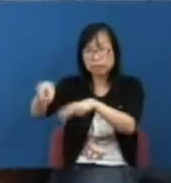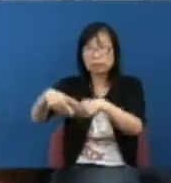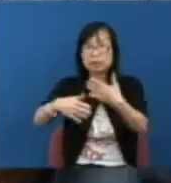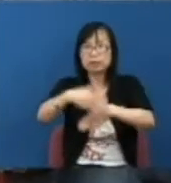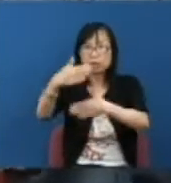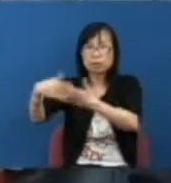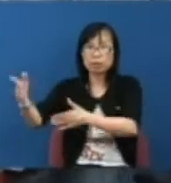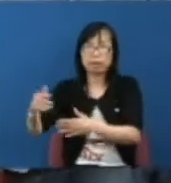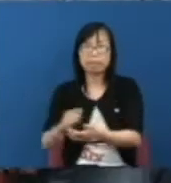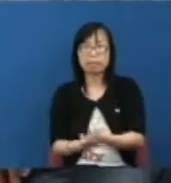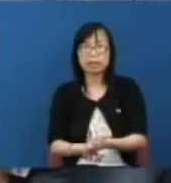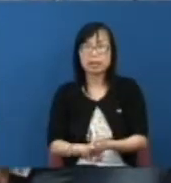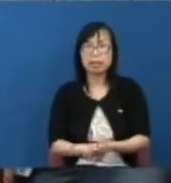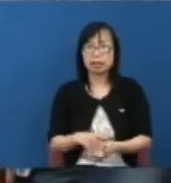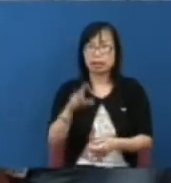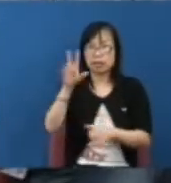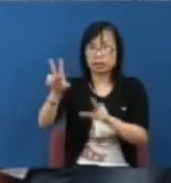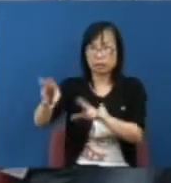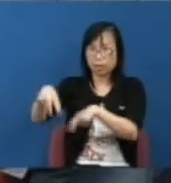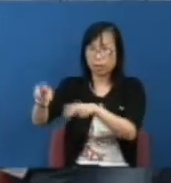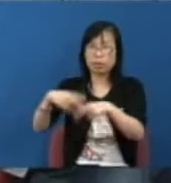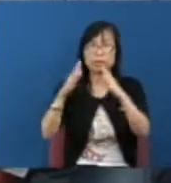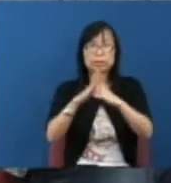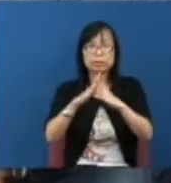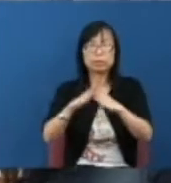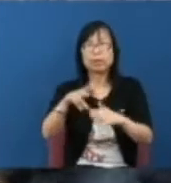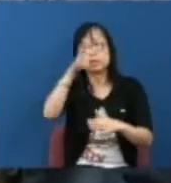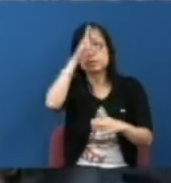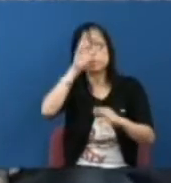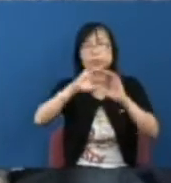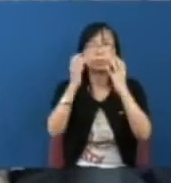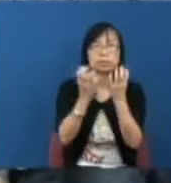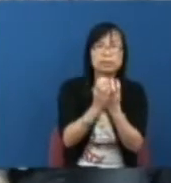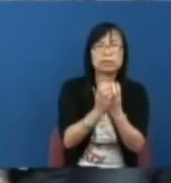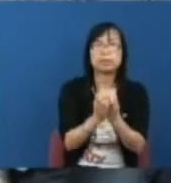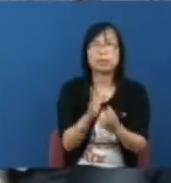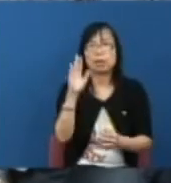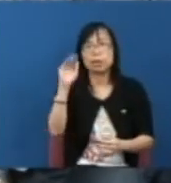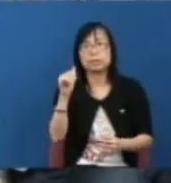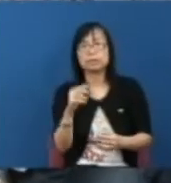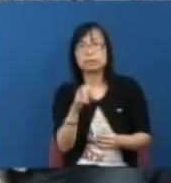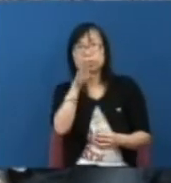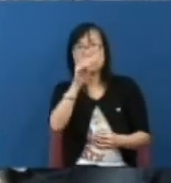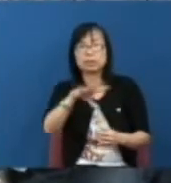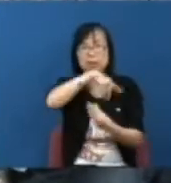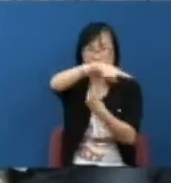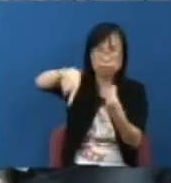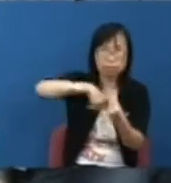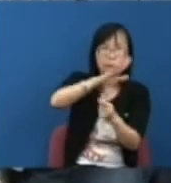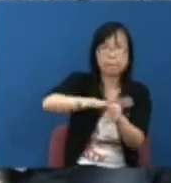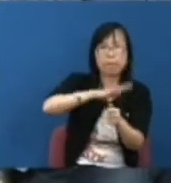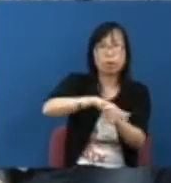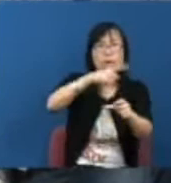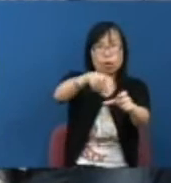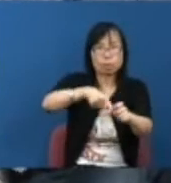嗰樣嘢，其實我哋除咗同咩鄉議局啊，或者其他政府組織之外咧，可以同下一啲環保即係回收